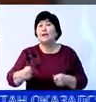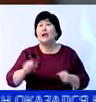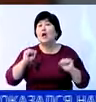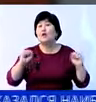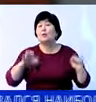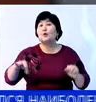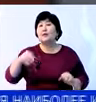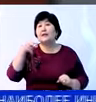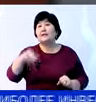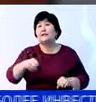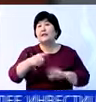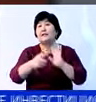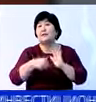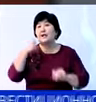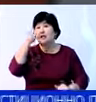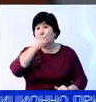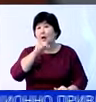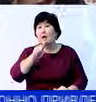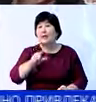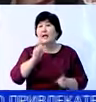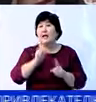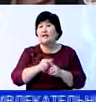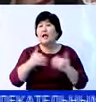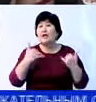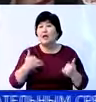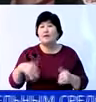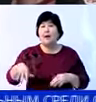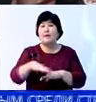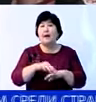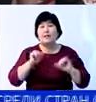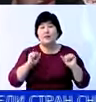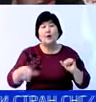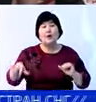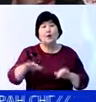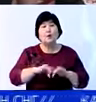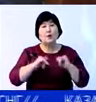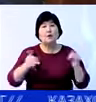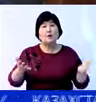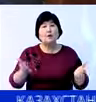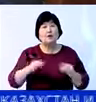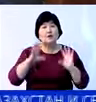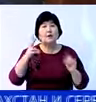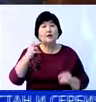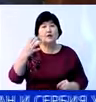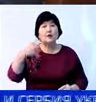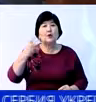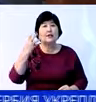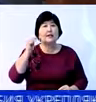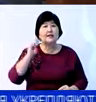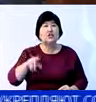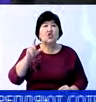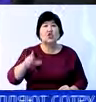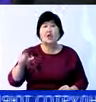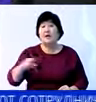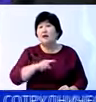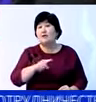спорта области в 2017 году. По его словам, на сегодня в массовый спорт в регионе вовлечено свыше 243 тысяч человек.